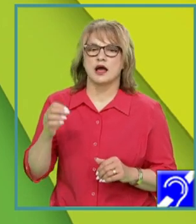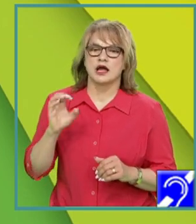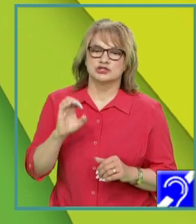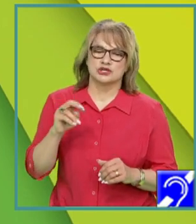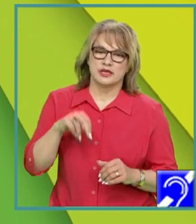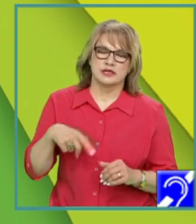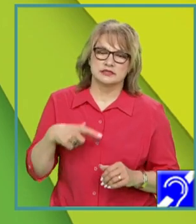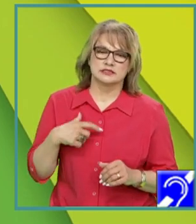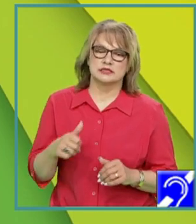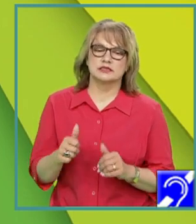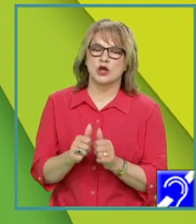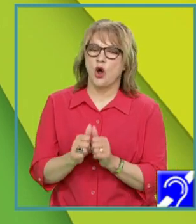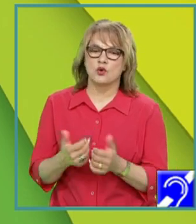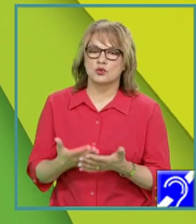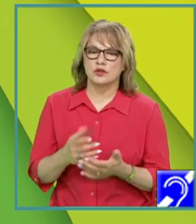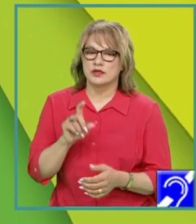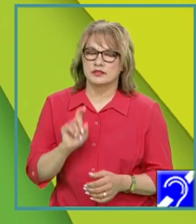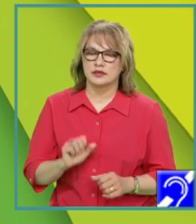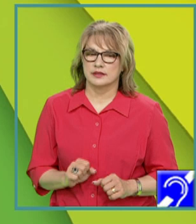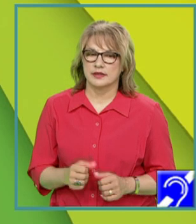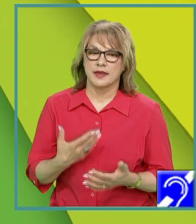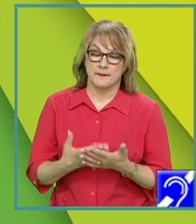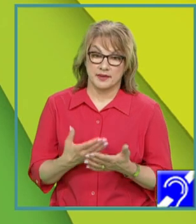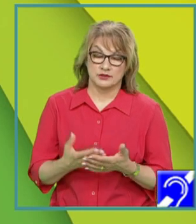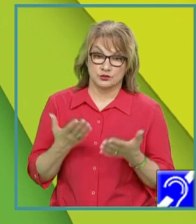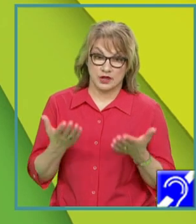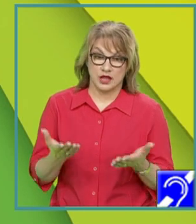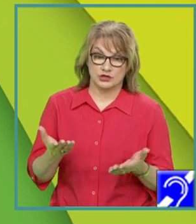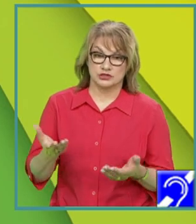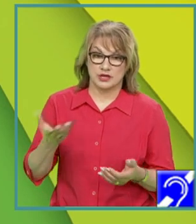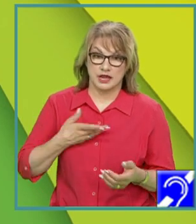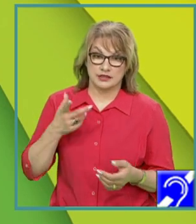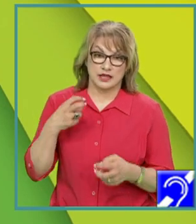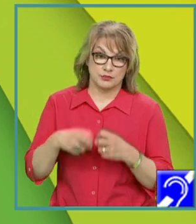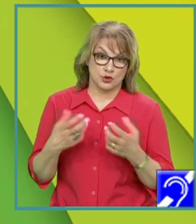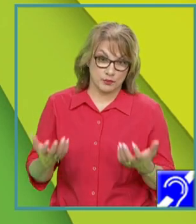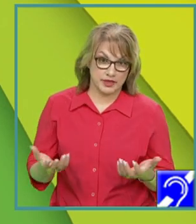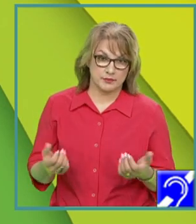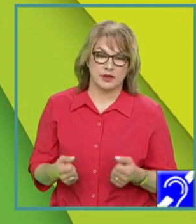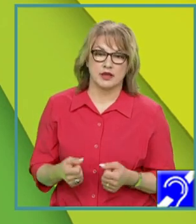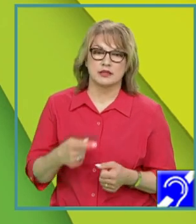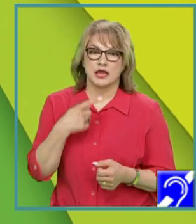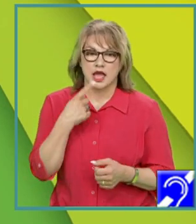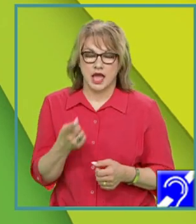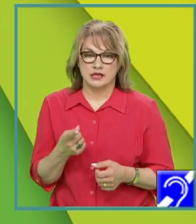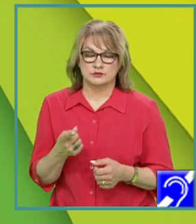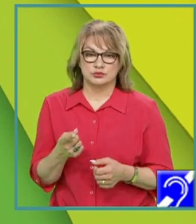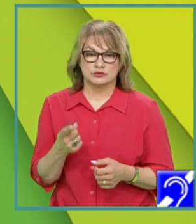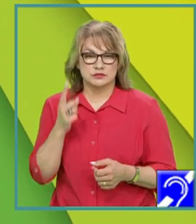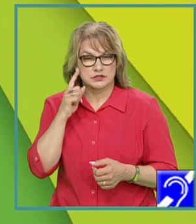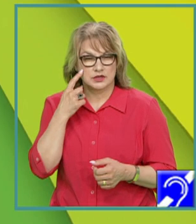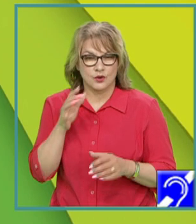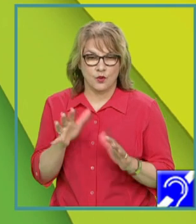sunt congruente Pentru că așa nea dat problemă na spus Oare